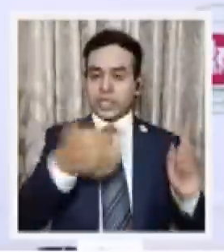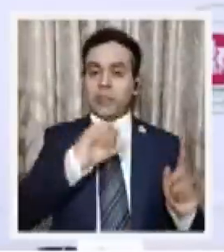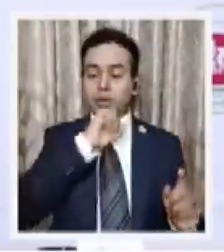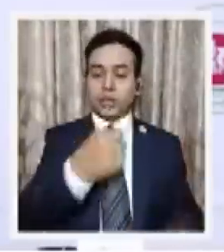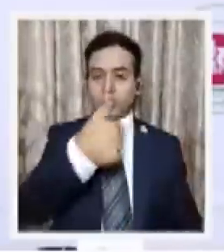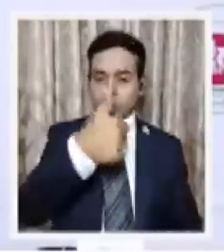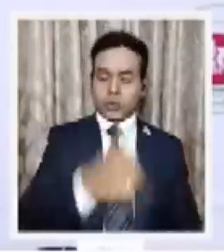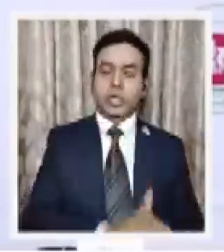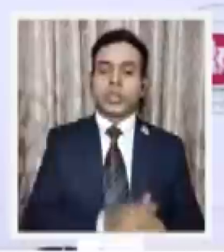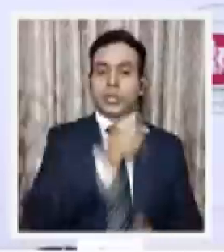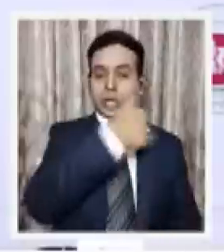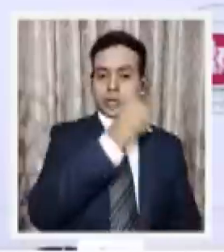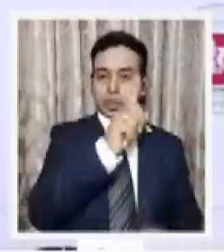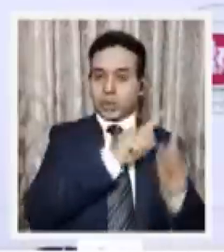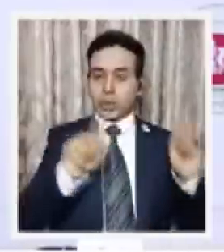61 থেকে 70 বছরের 11 জন,